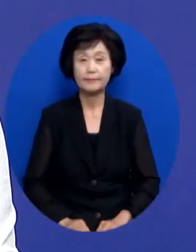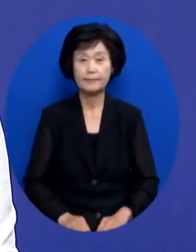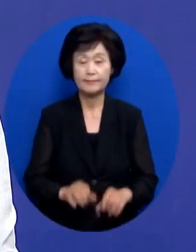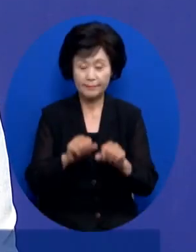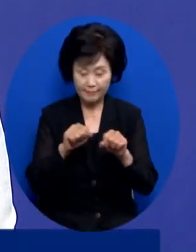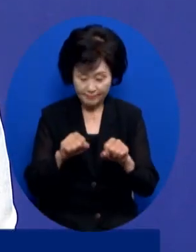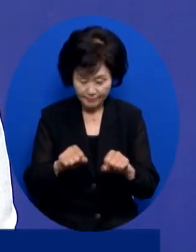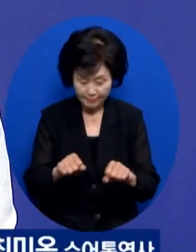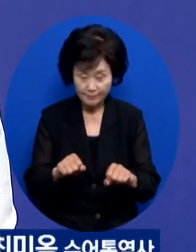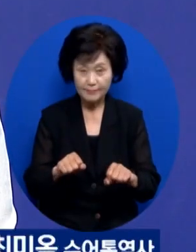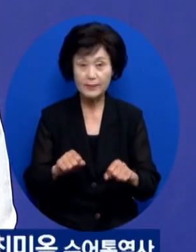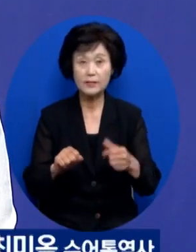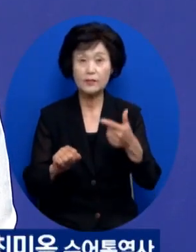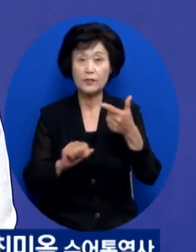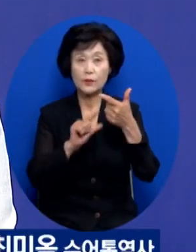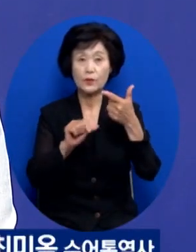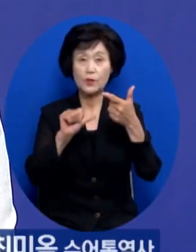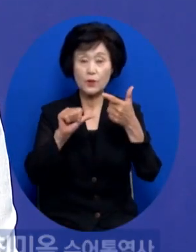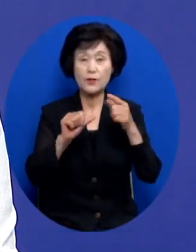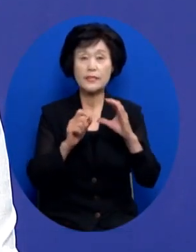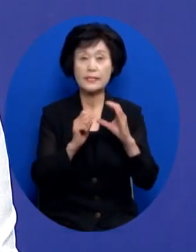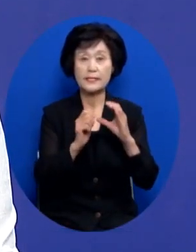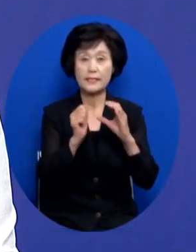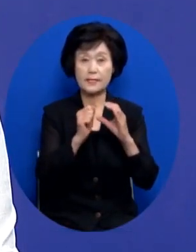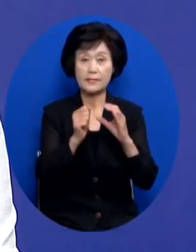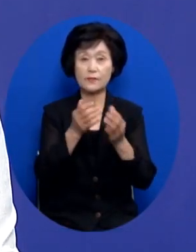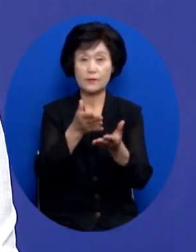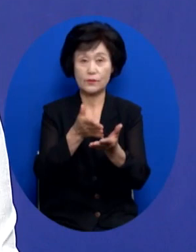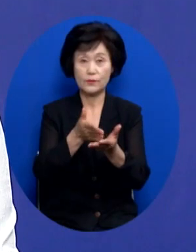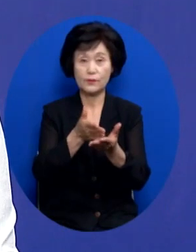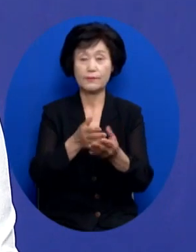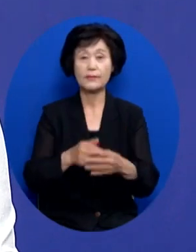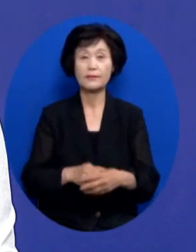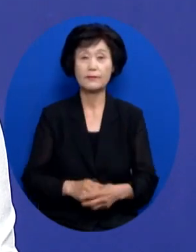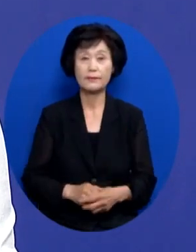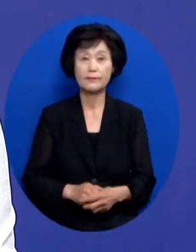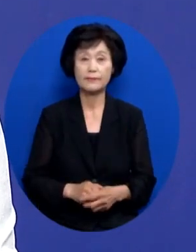시청자 여러분 안녕하십니까? 6월 5일 CTS 뉴스입니다.